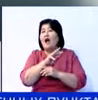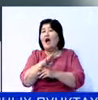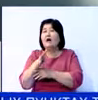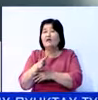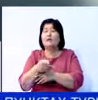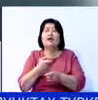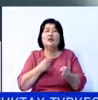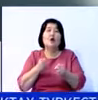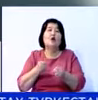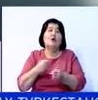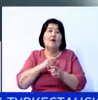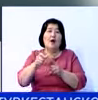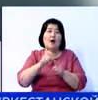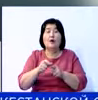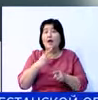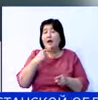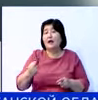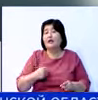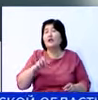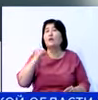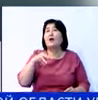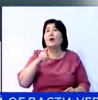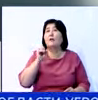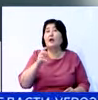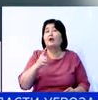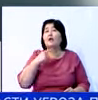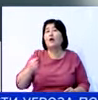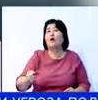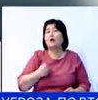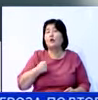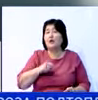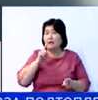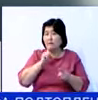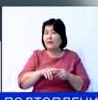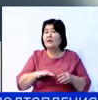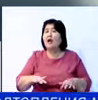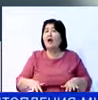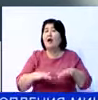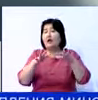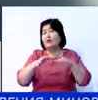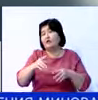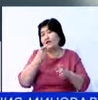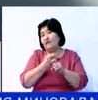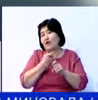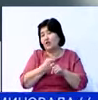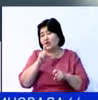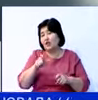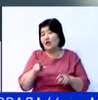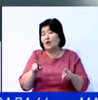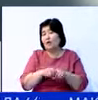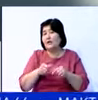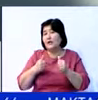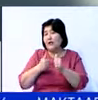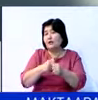огонь красноармеец yamaha на конном строю бросился в атаку на фашистов увлекая за